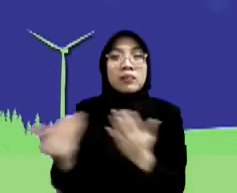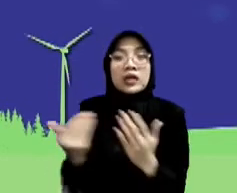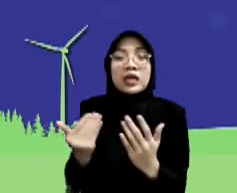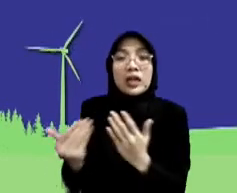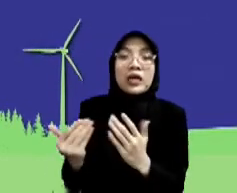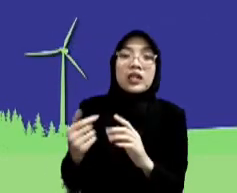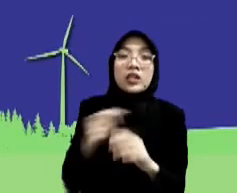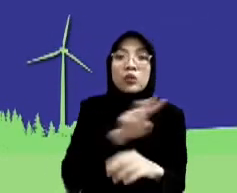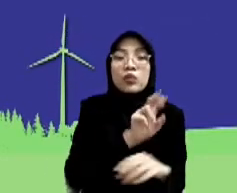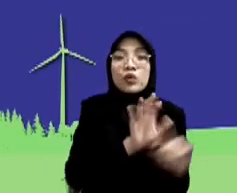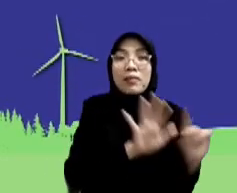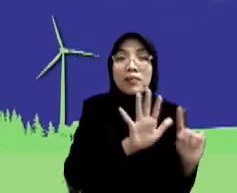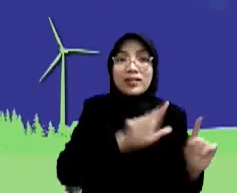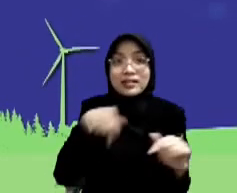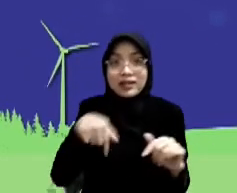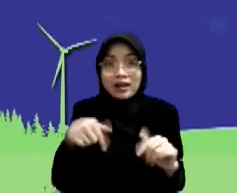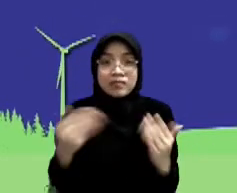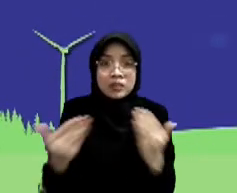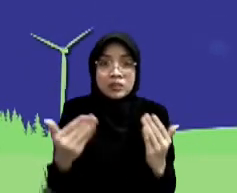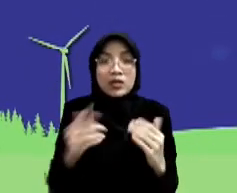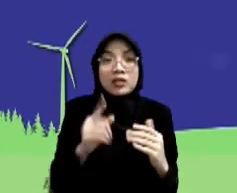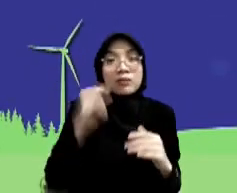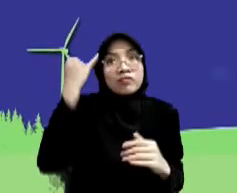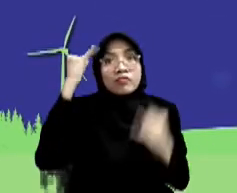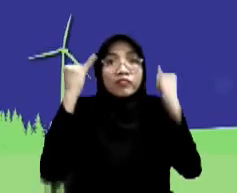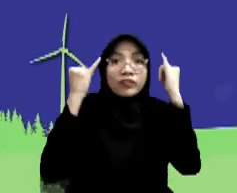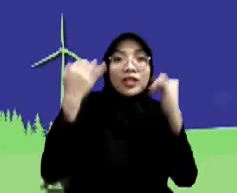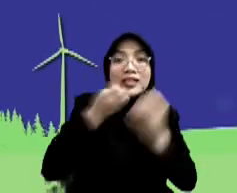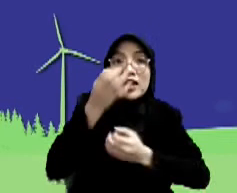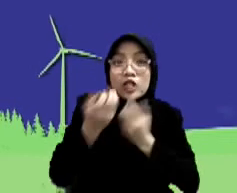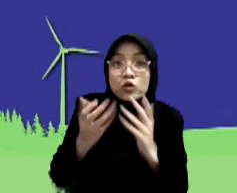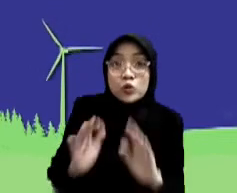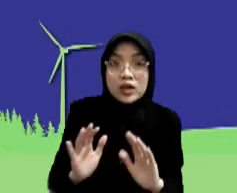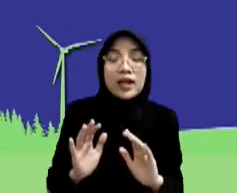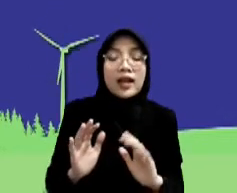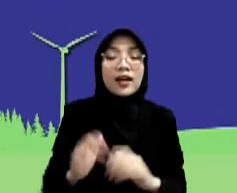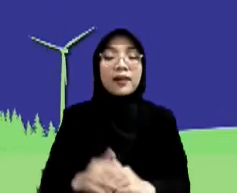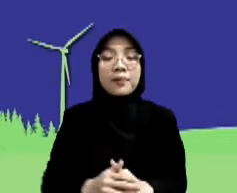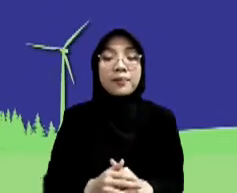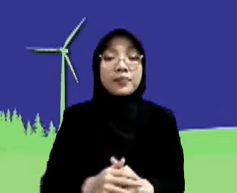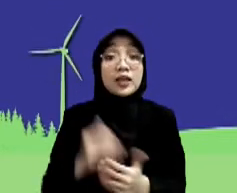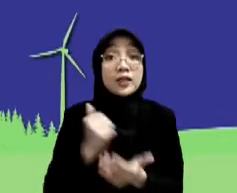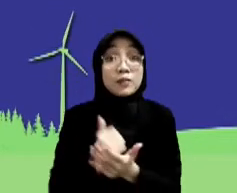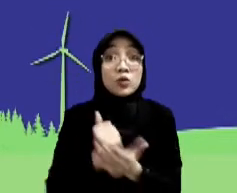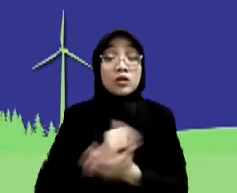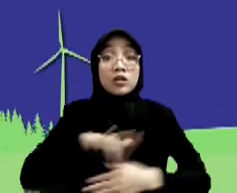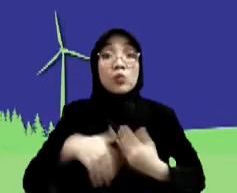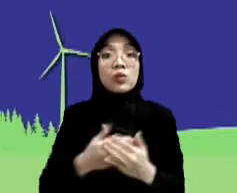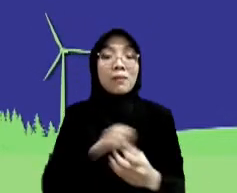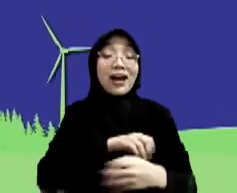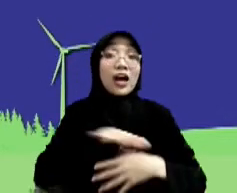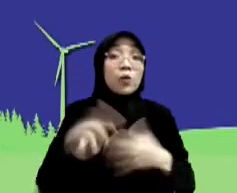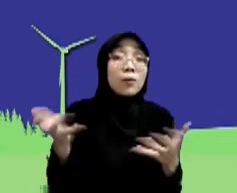2015 gitu ya eh akibat berbagai inisiatif yang saya sebutkan tadi gitu ya Yang yang mostly itu memang dipengaruhi